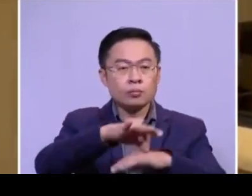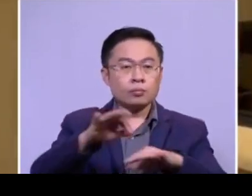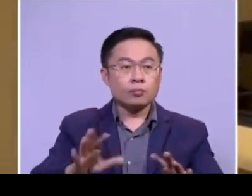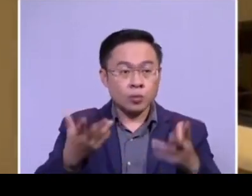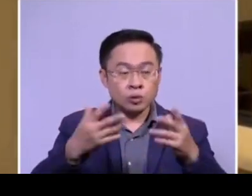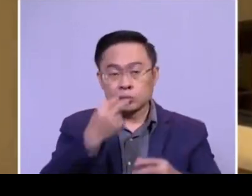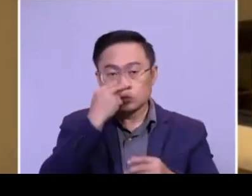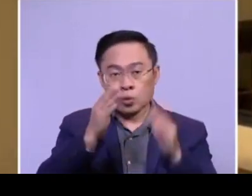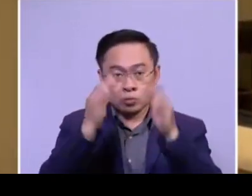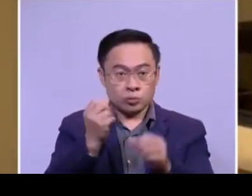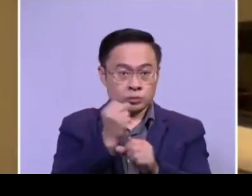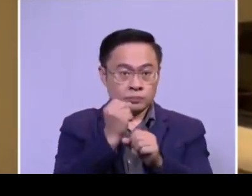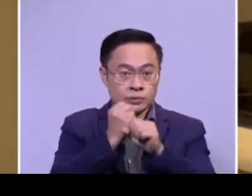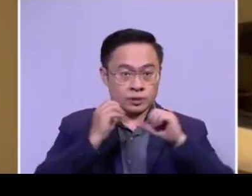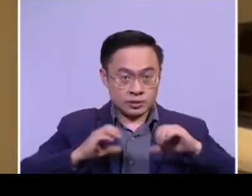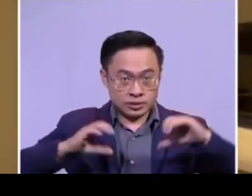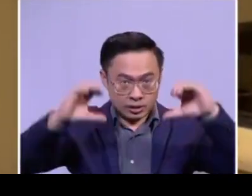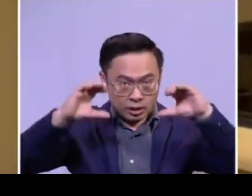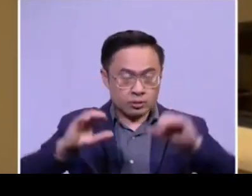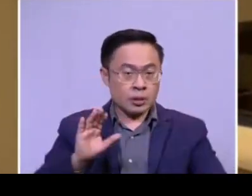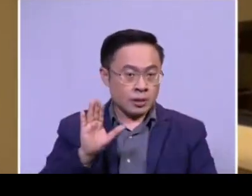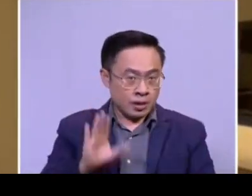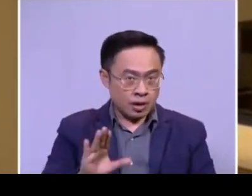ข้องกับกิจกรรมที่ทำกับนักการเมืองสำคัญเลย